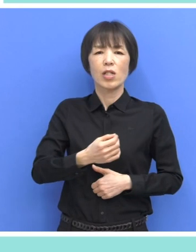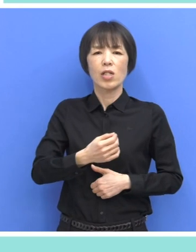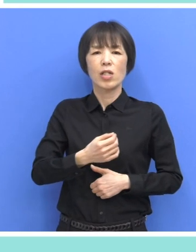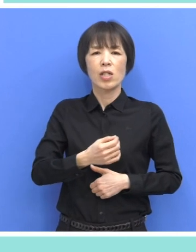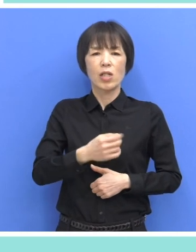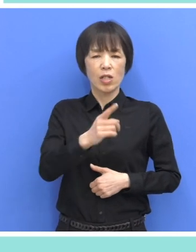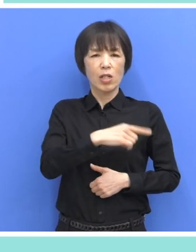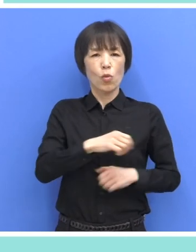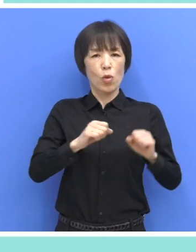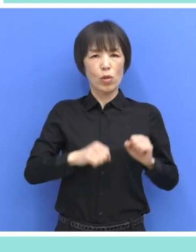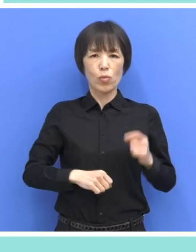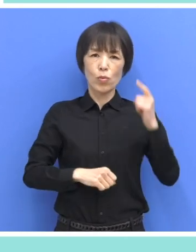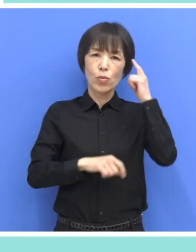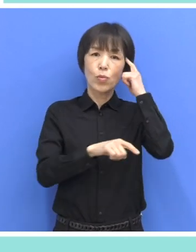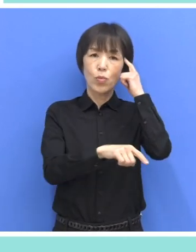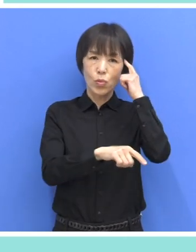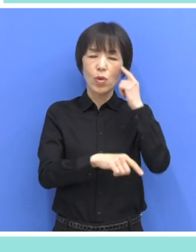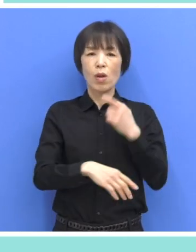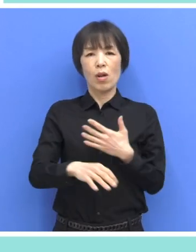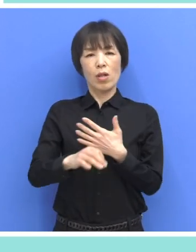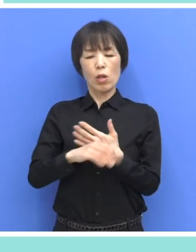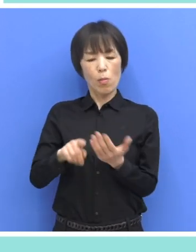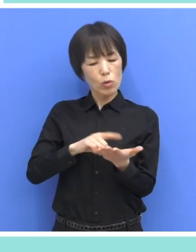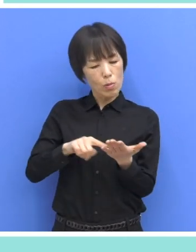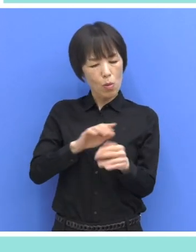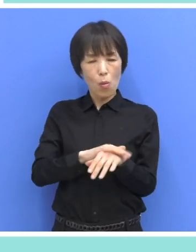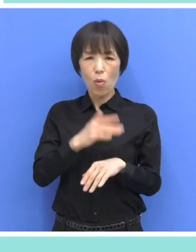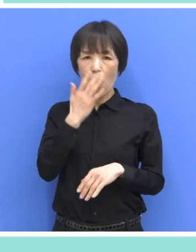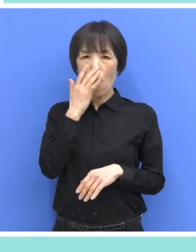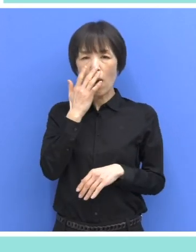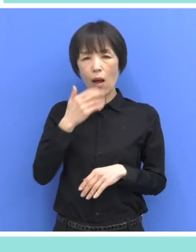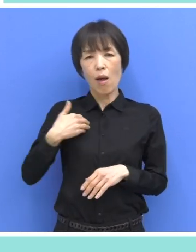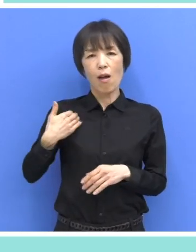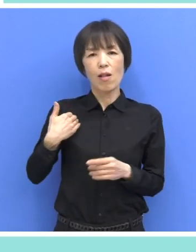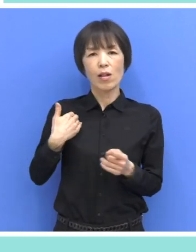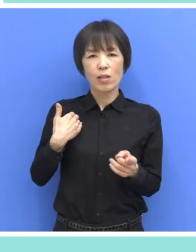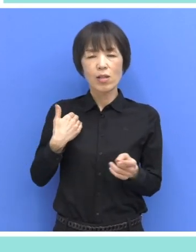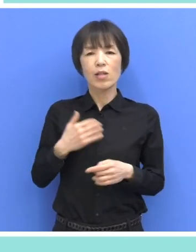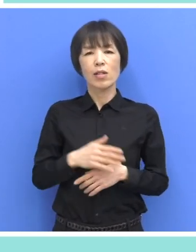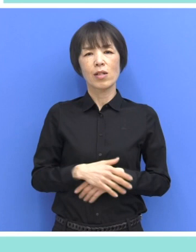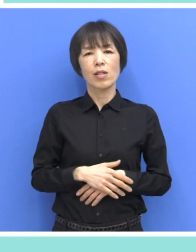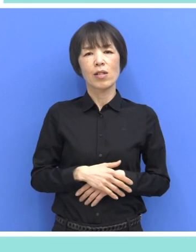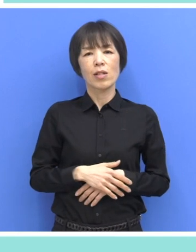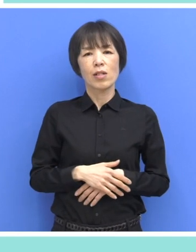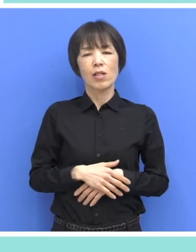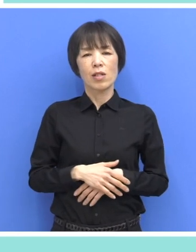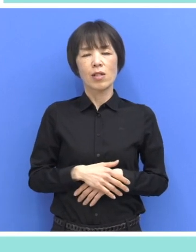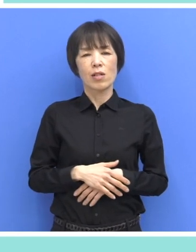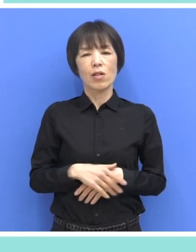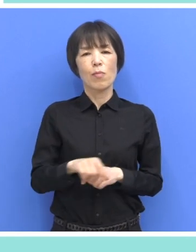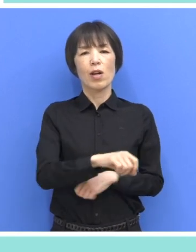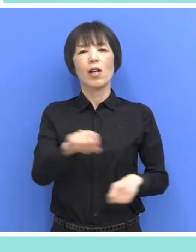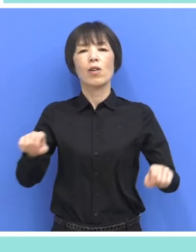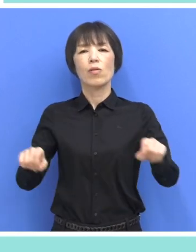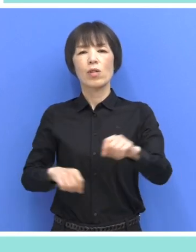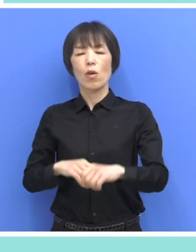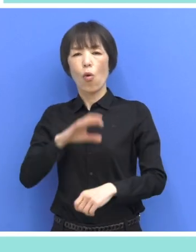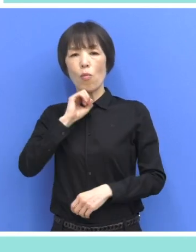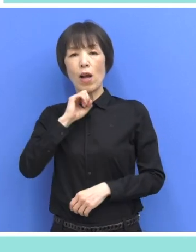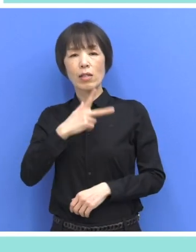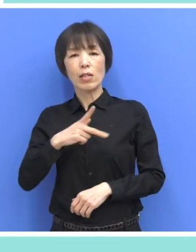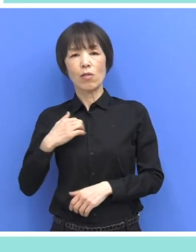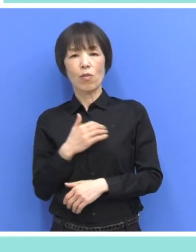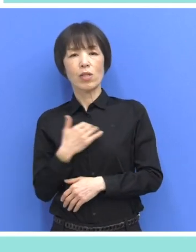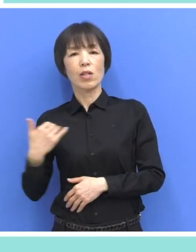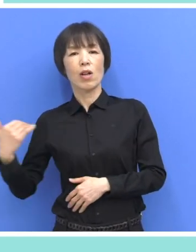と思っている人もいます。例えばスマホの使い方がわからないなとか。で、逆に大村市としては